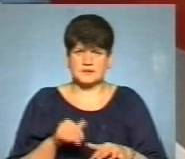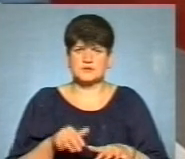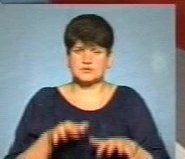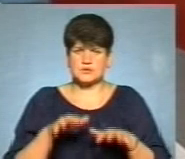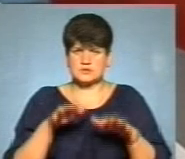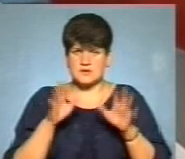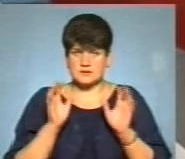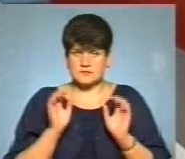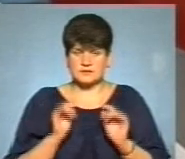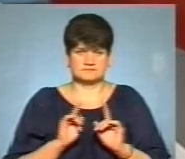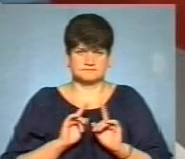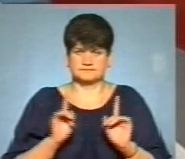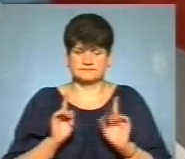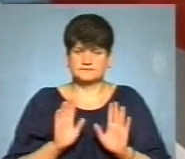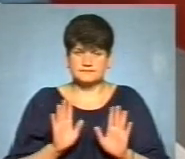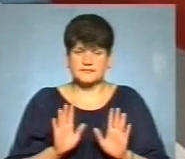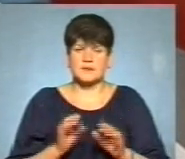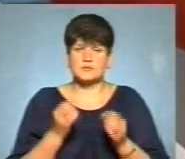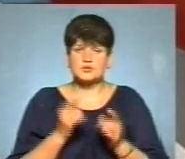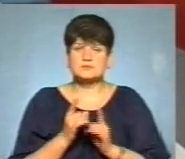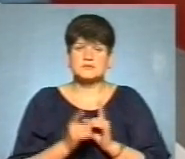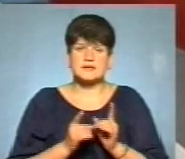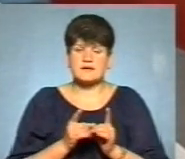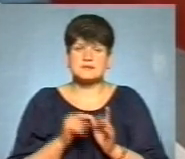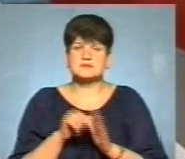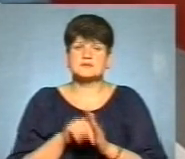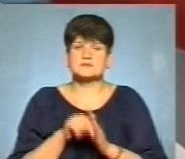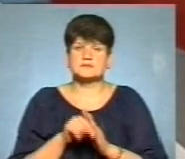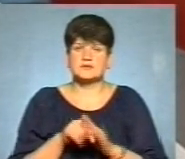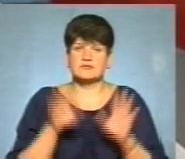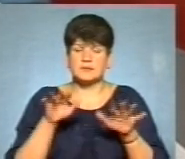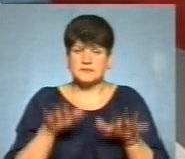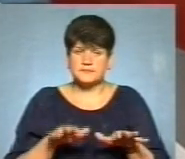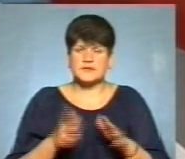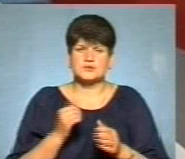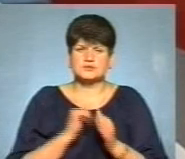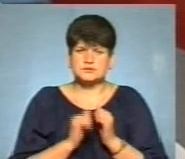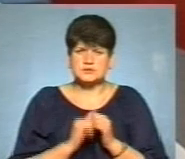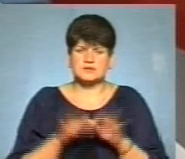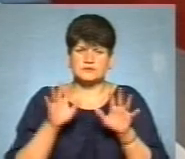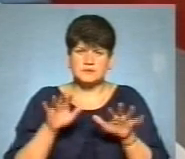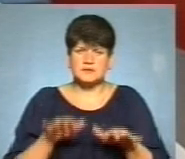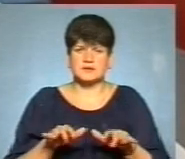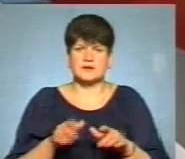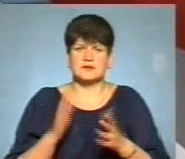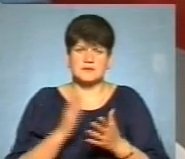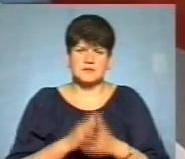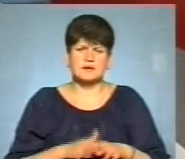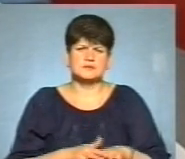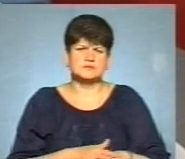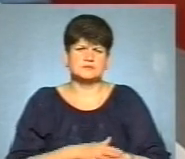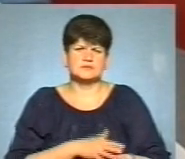зростатиме особливо. Просто змінюється характер випадання цих опадів. Якщо опади часто випадали, мали такий затяжний